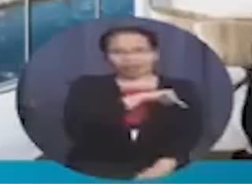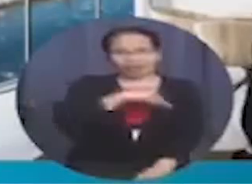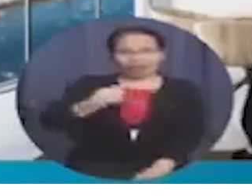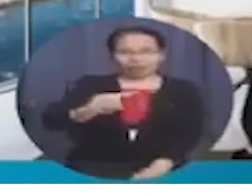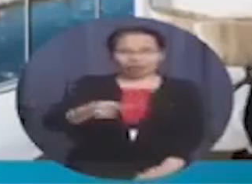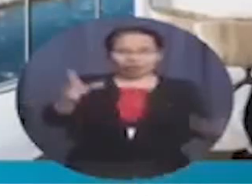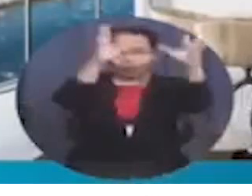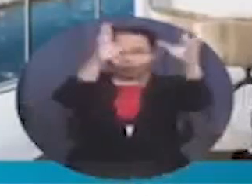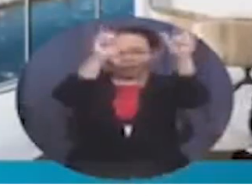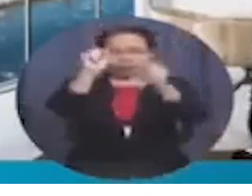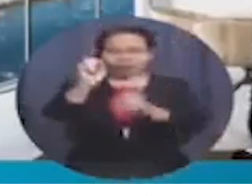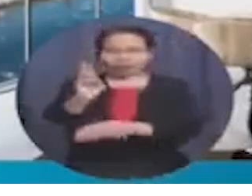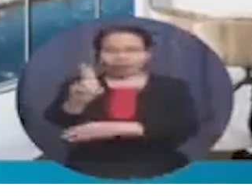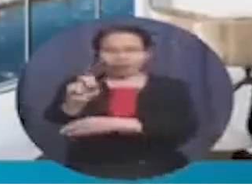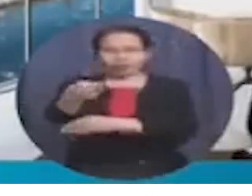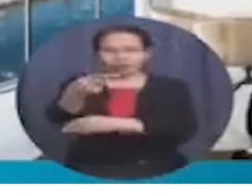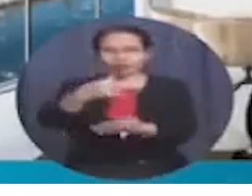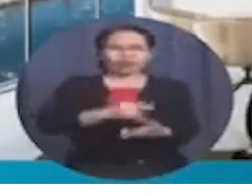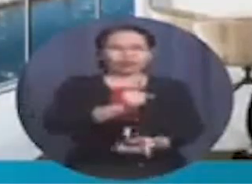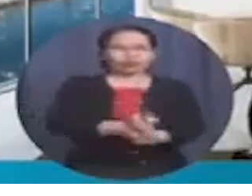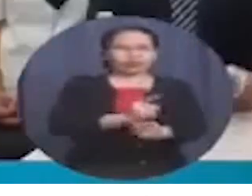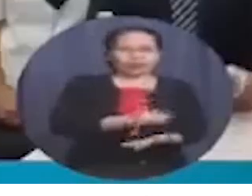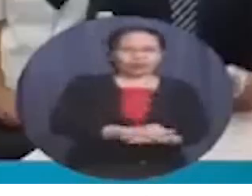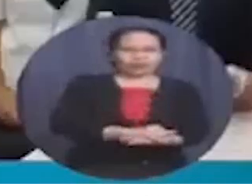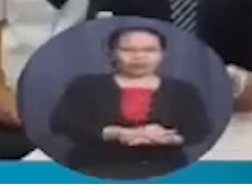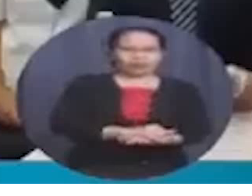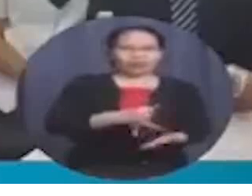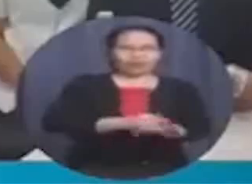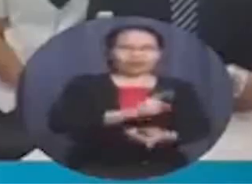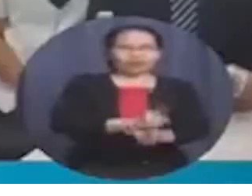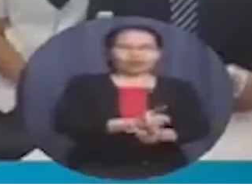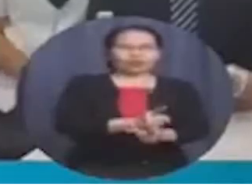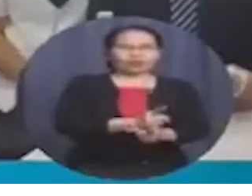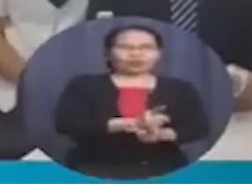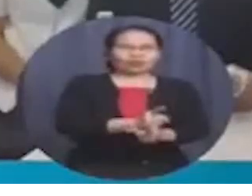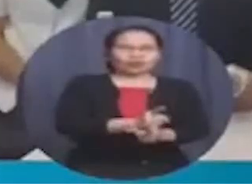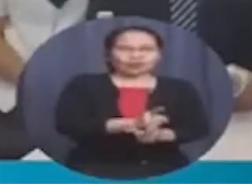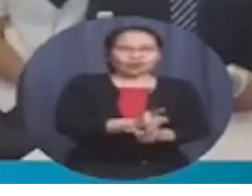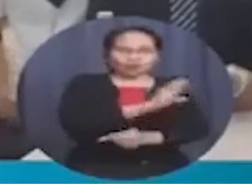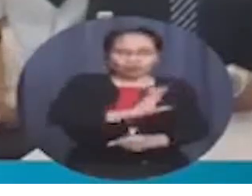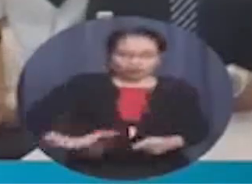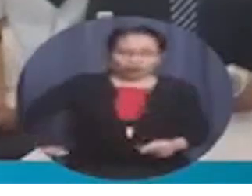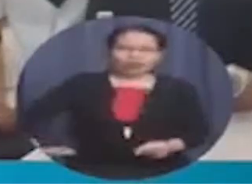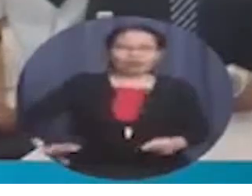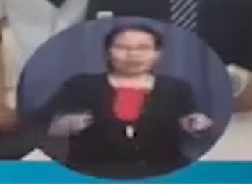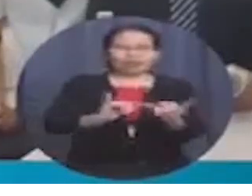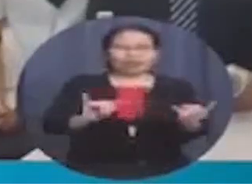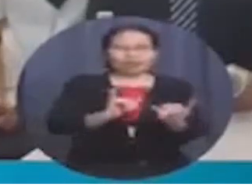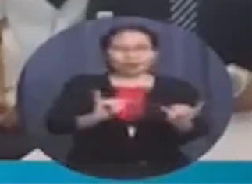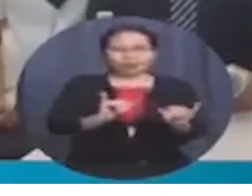sabi ni Presidente Bush. Totoo yun eh. Totoo yun. Sabi ni Kristo kasi ganun din